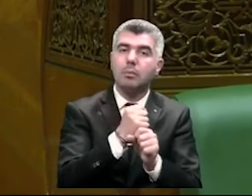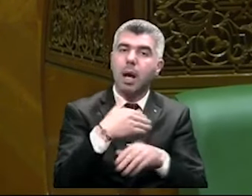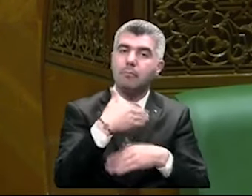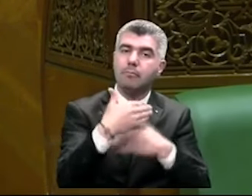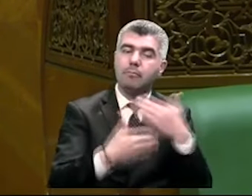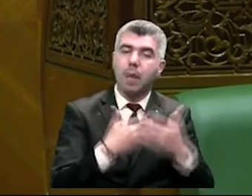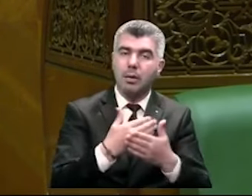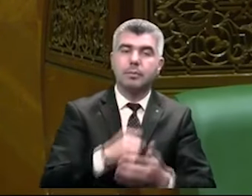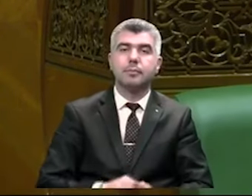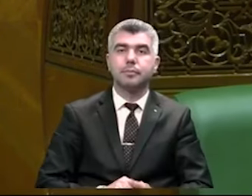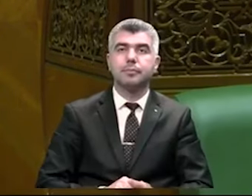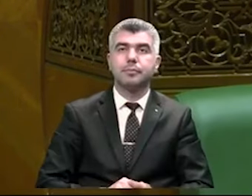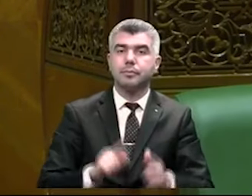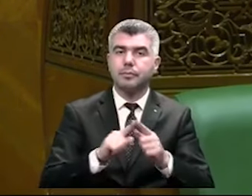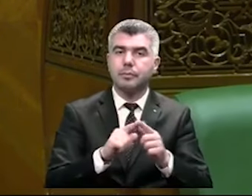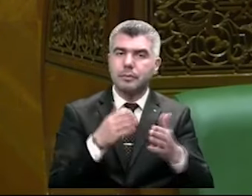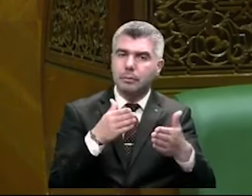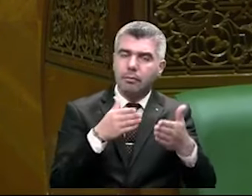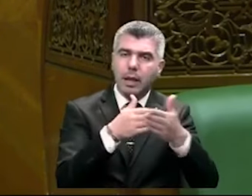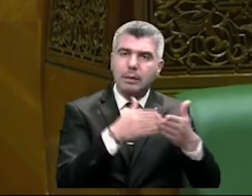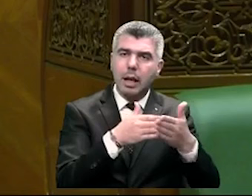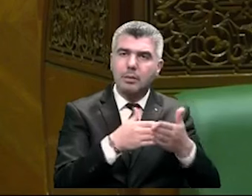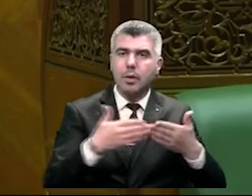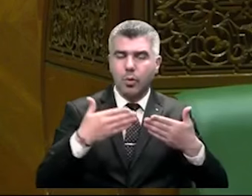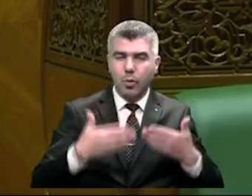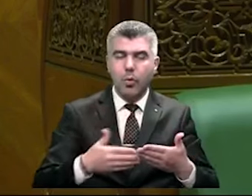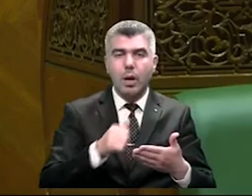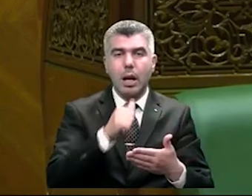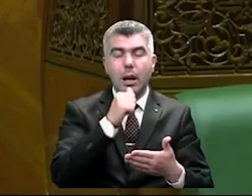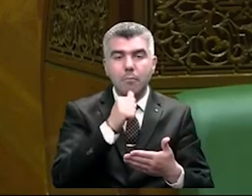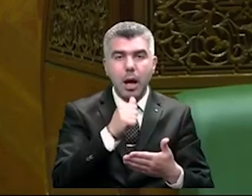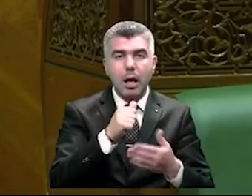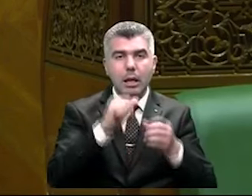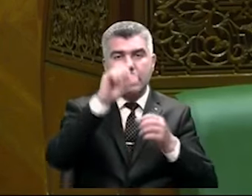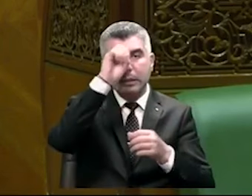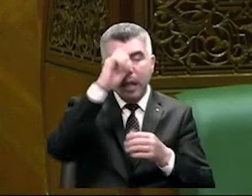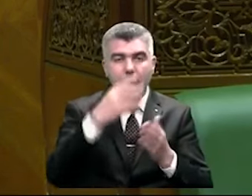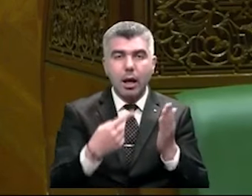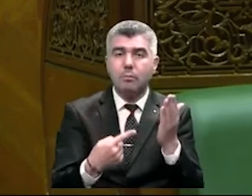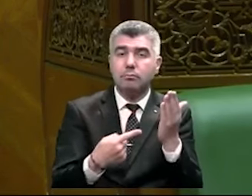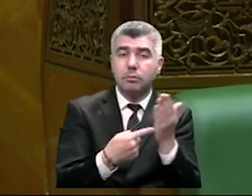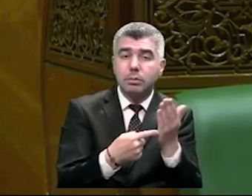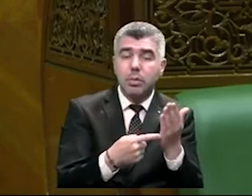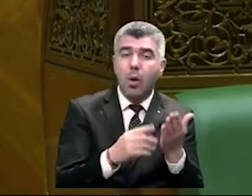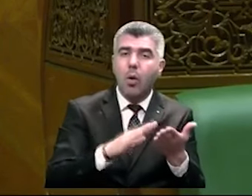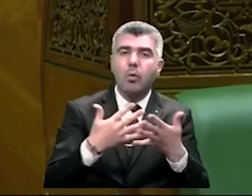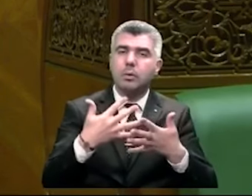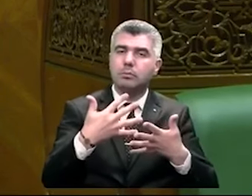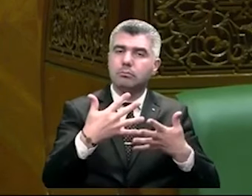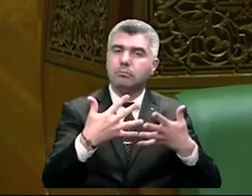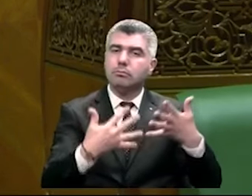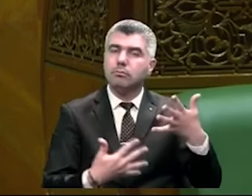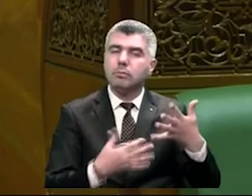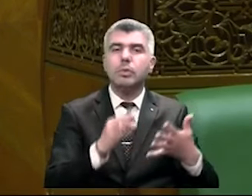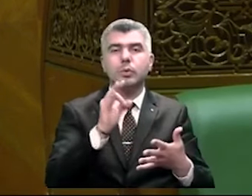تجاوب مع التحديات المطروحه على بلادنا اليوم كالماء والطاقات المتجدده والذكاء الاصطناعي وغيرها من المجالات وفي هذا